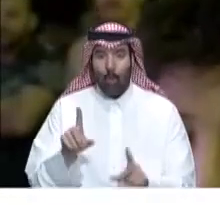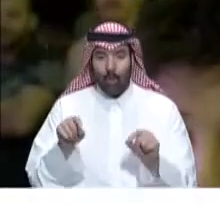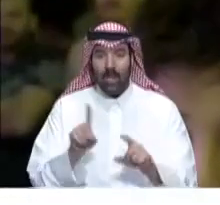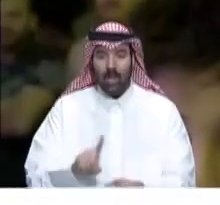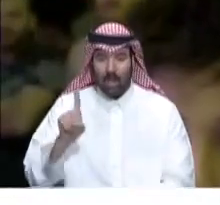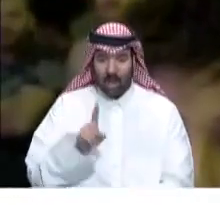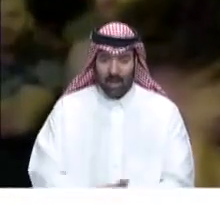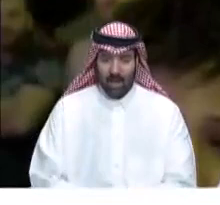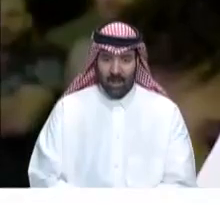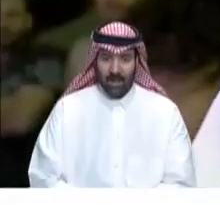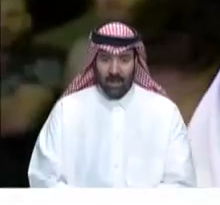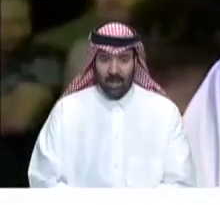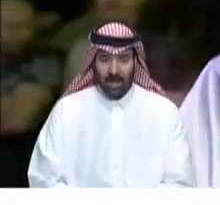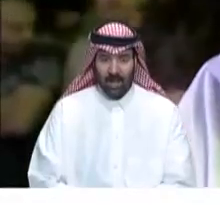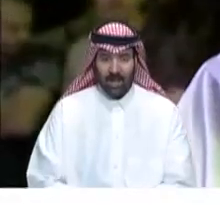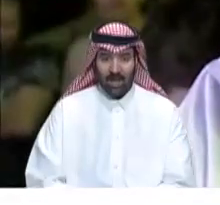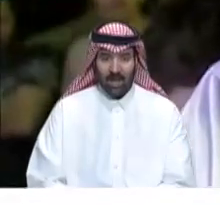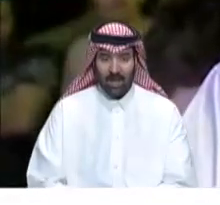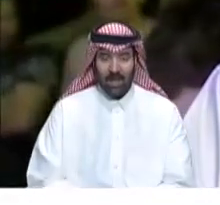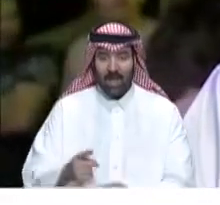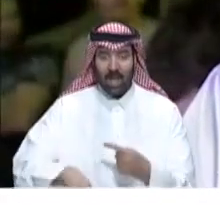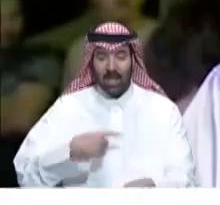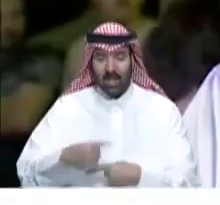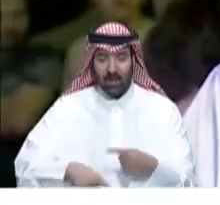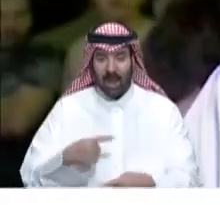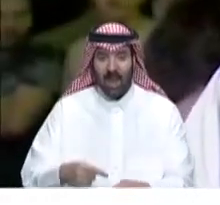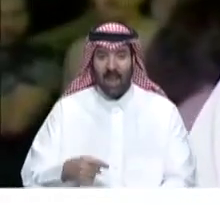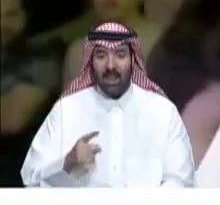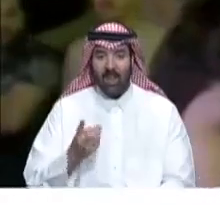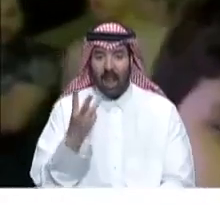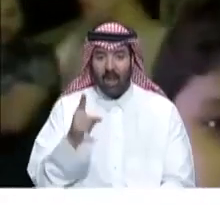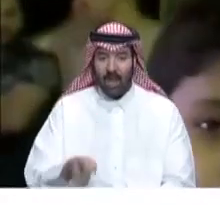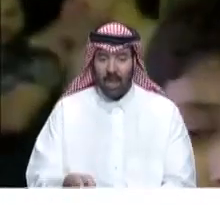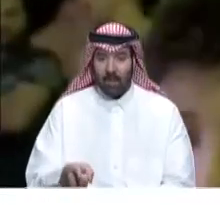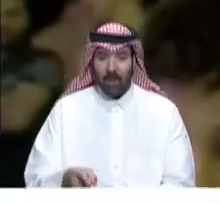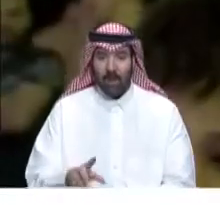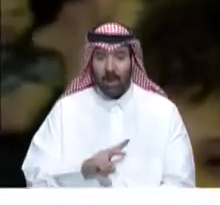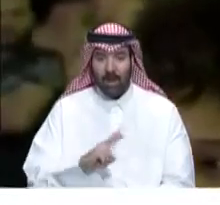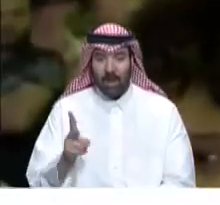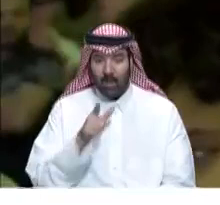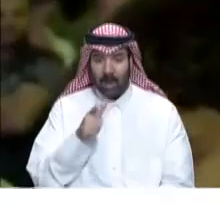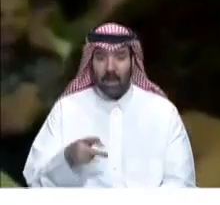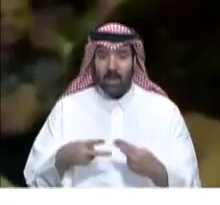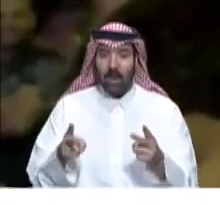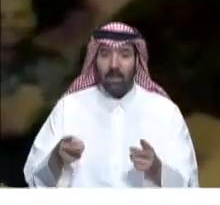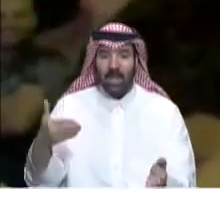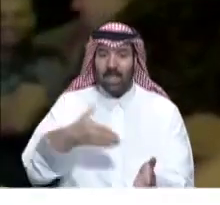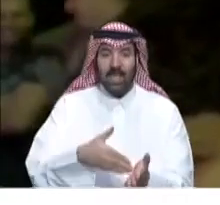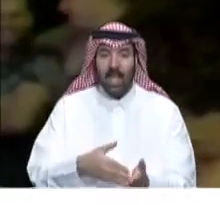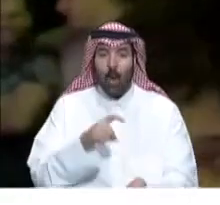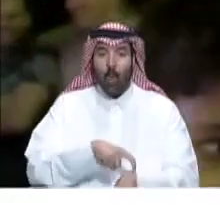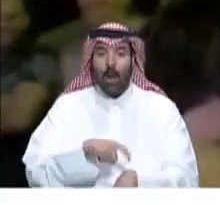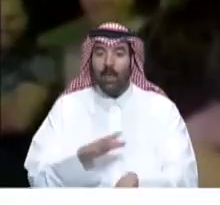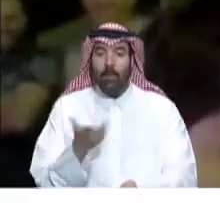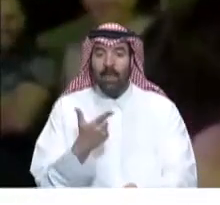بإذن الواحد الأحد. يعطيك العافية. تستمر هذه الفعاليات لا شك ثلاثة أيام، ولكن متى تبدأ ومتى تنتهي